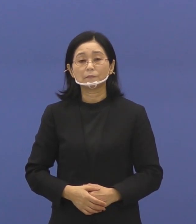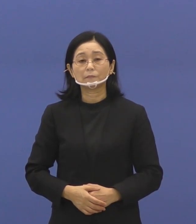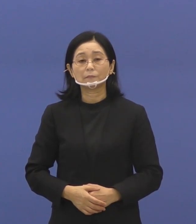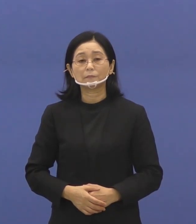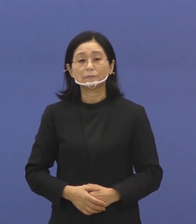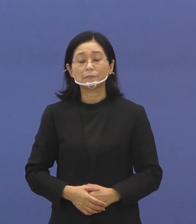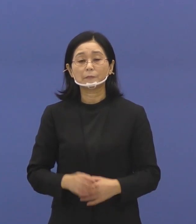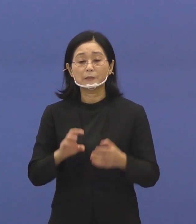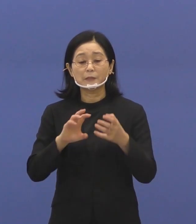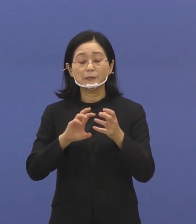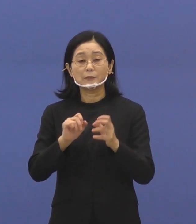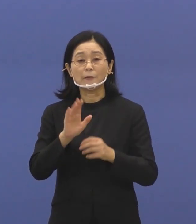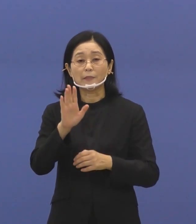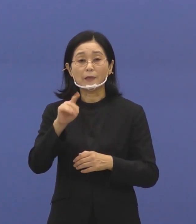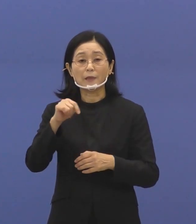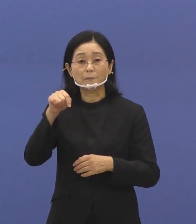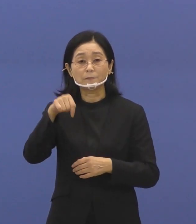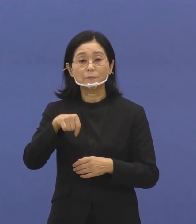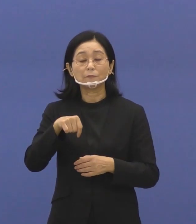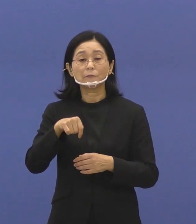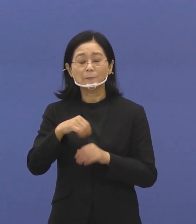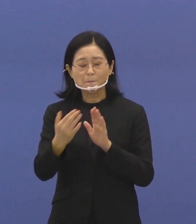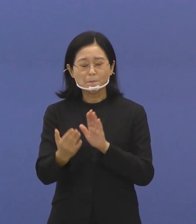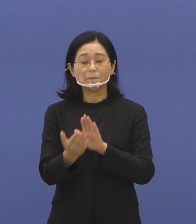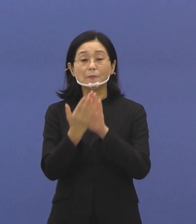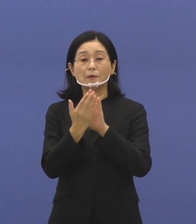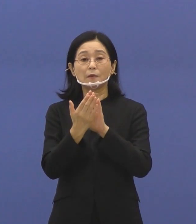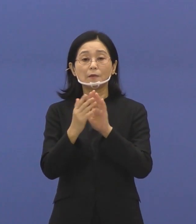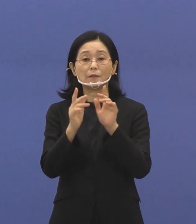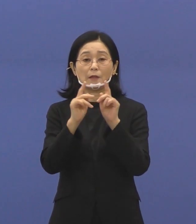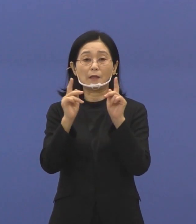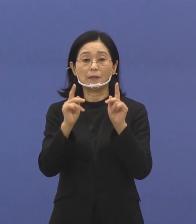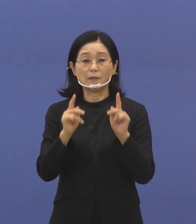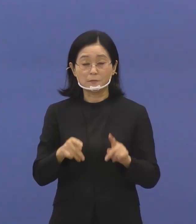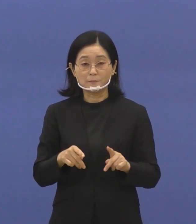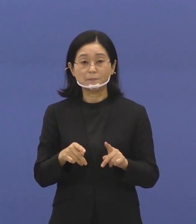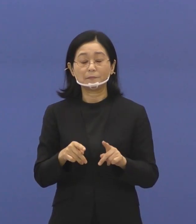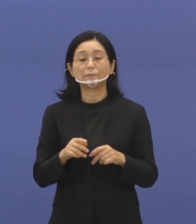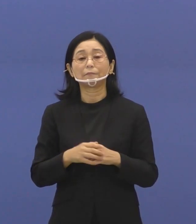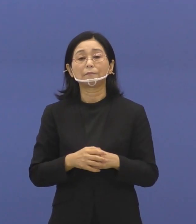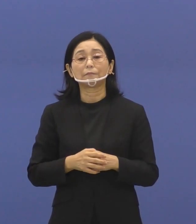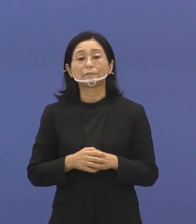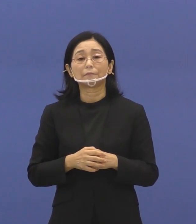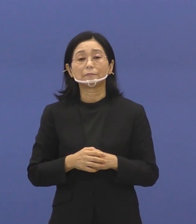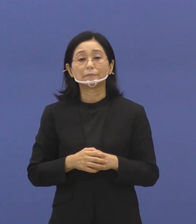まず岩手県がこう直面している、